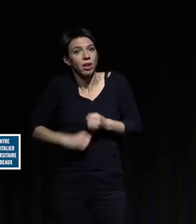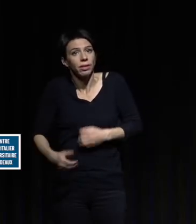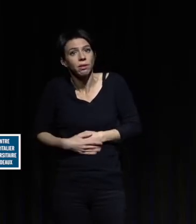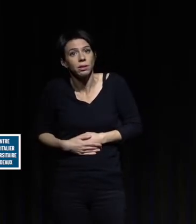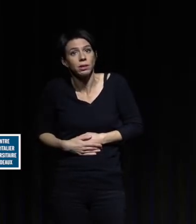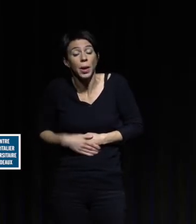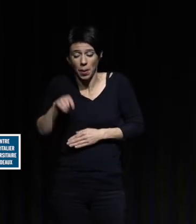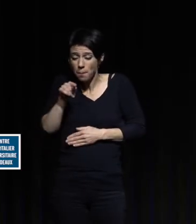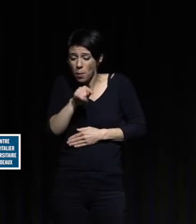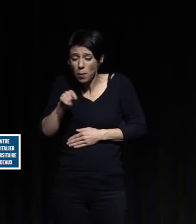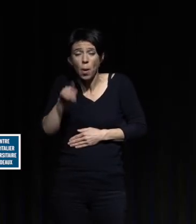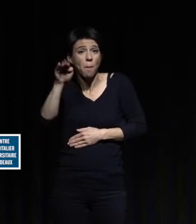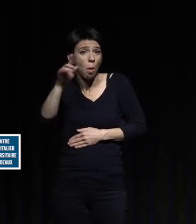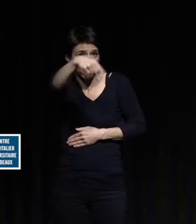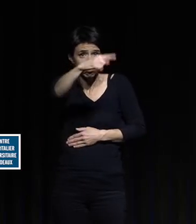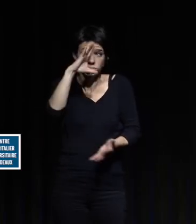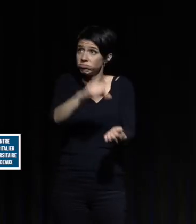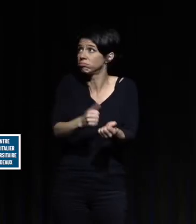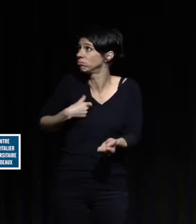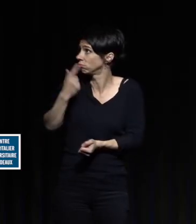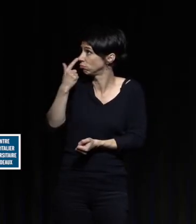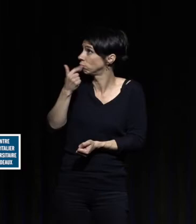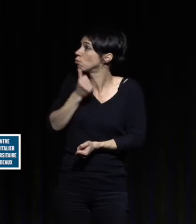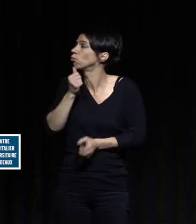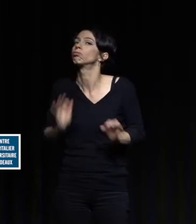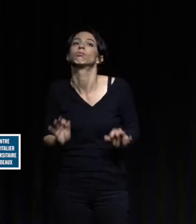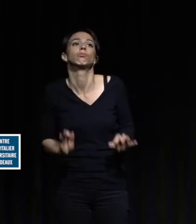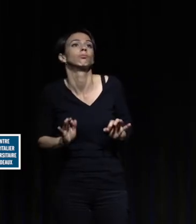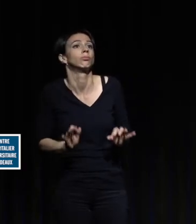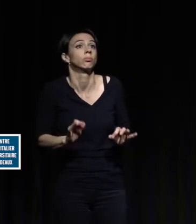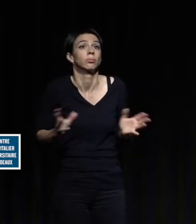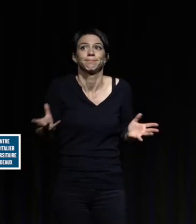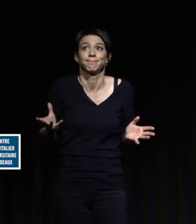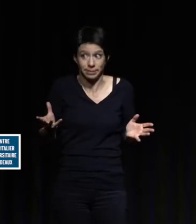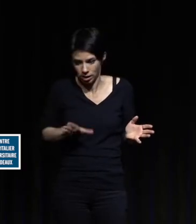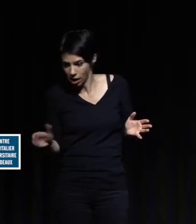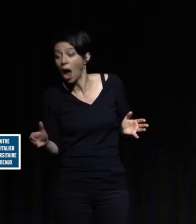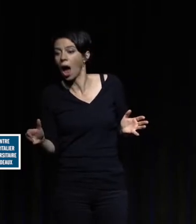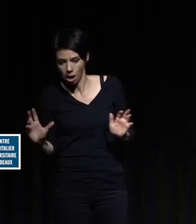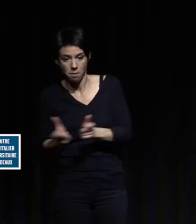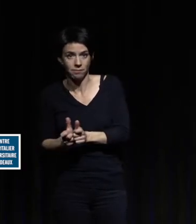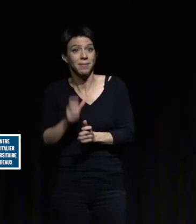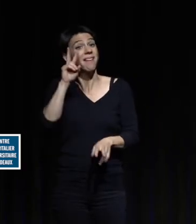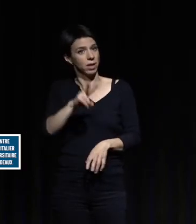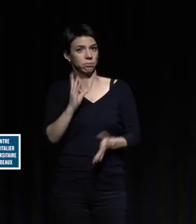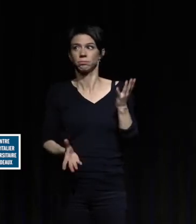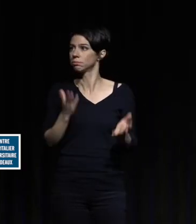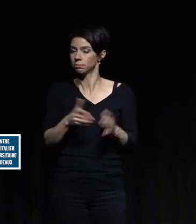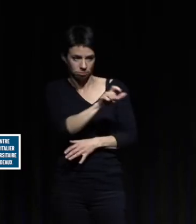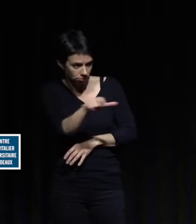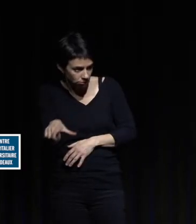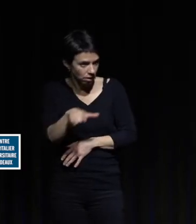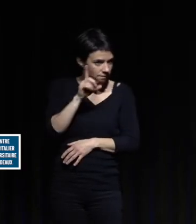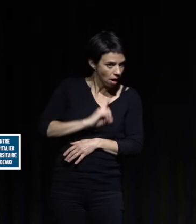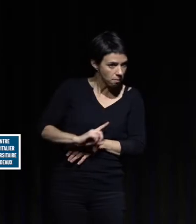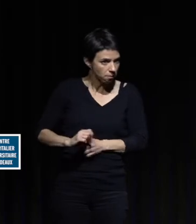c'est pas étonnant que vous vous plaigniez de rien. Et ce qu'on ne sait pas, c'est pourquoi des femmes développent la maladie et pourquoi des femmes ne développent pas la maladie. Donc, on n'a